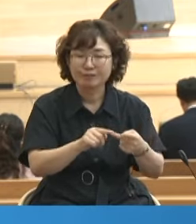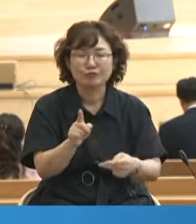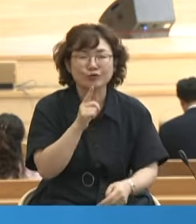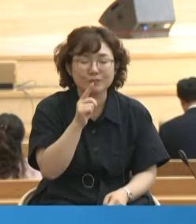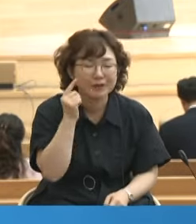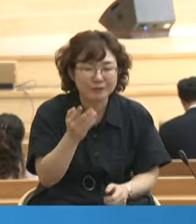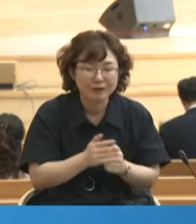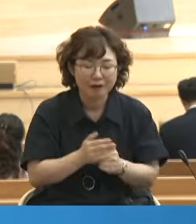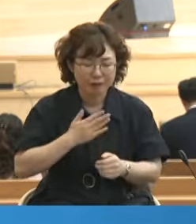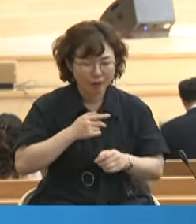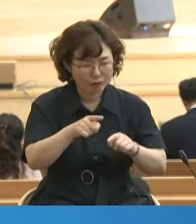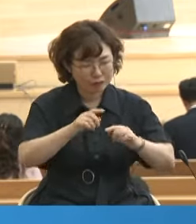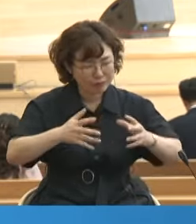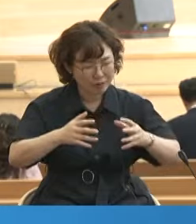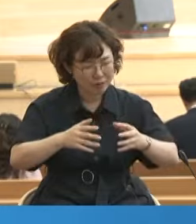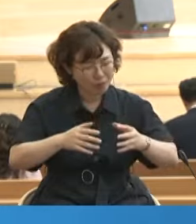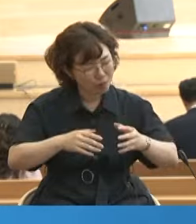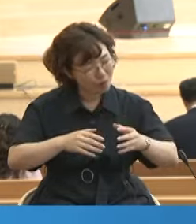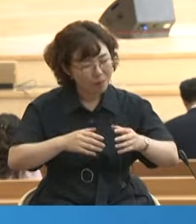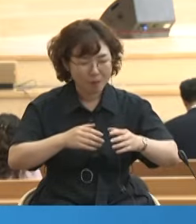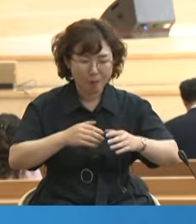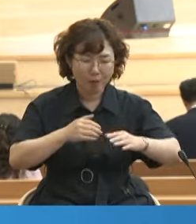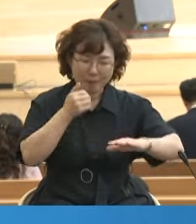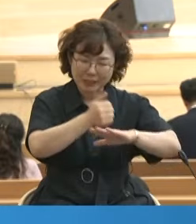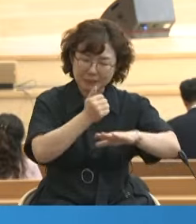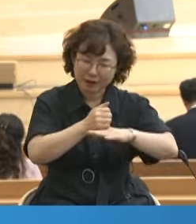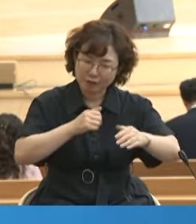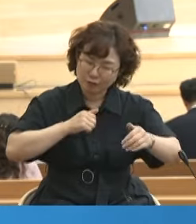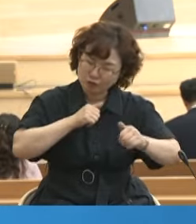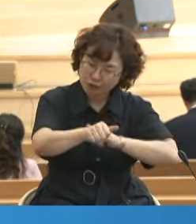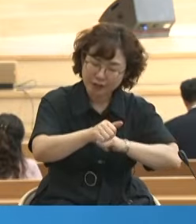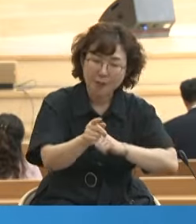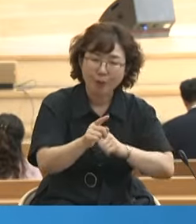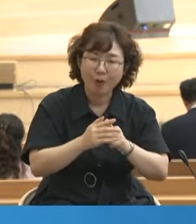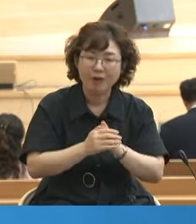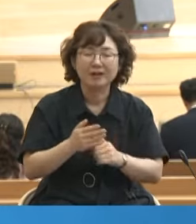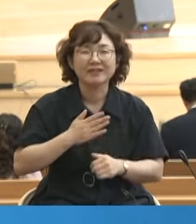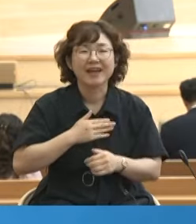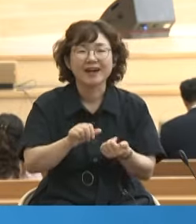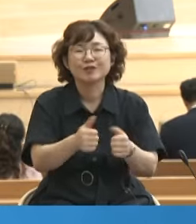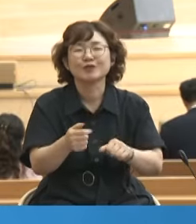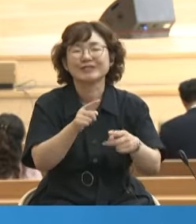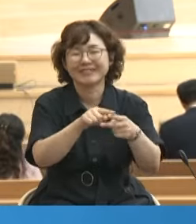말입니까? 내가 이 세상 끝을 뚫고 나간다. 그게 뭔 말입니까? 초상이 나든지